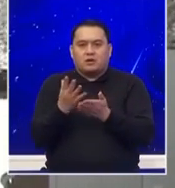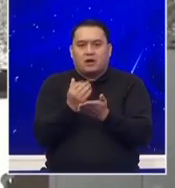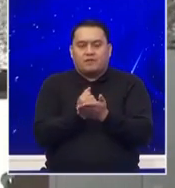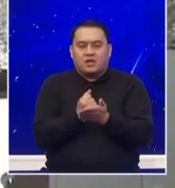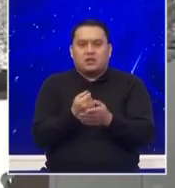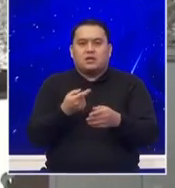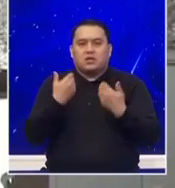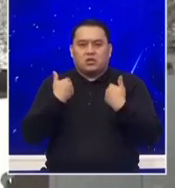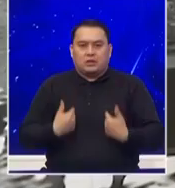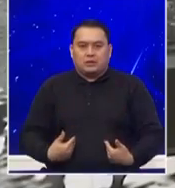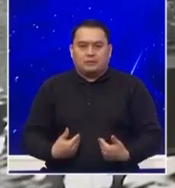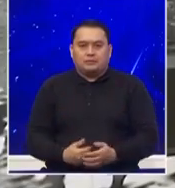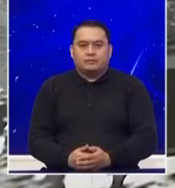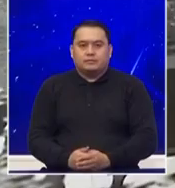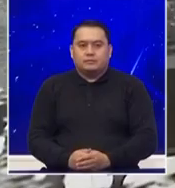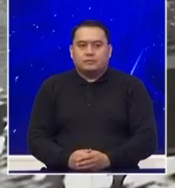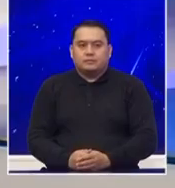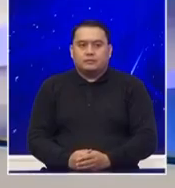тел.